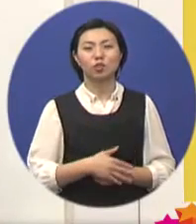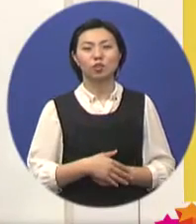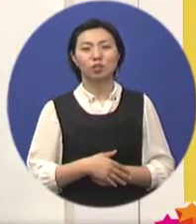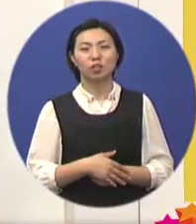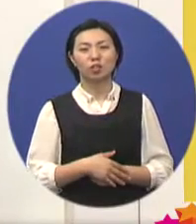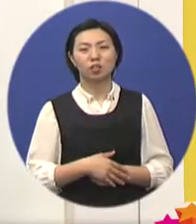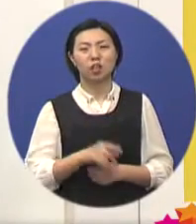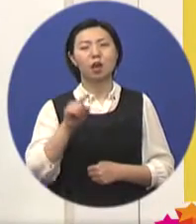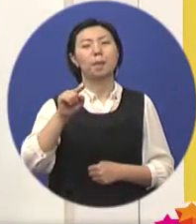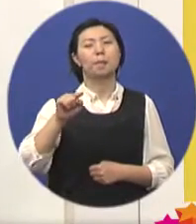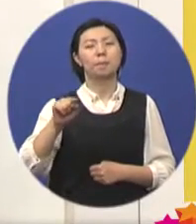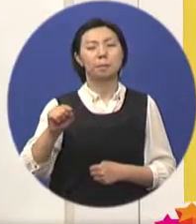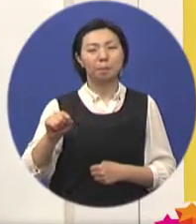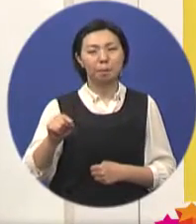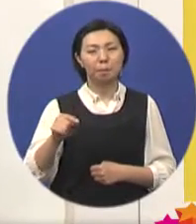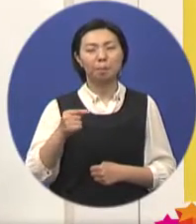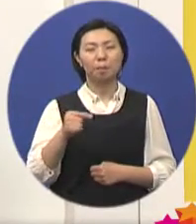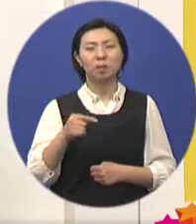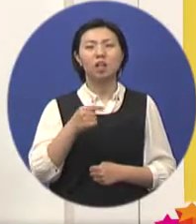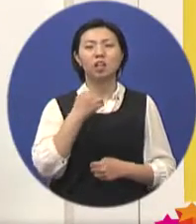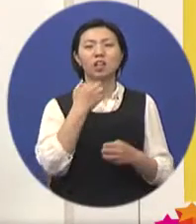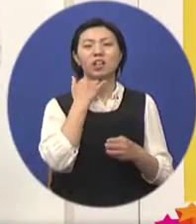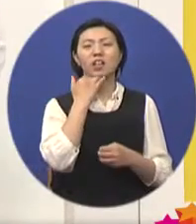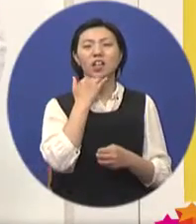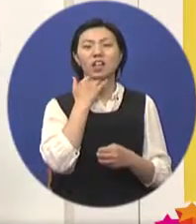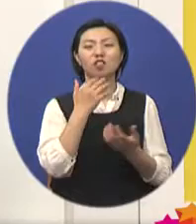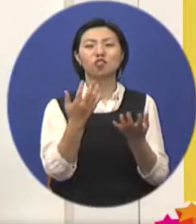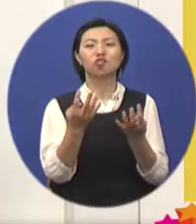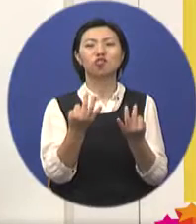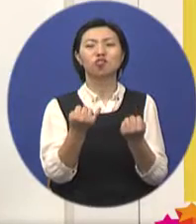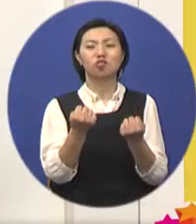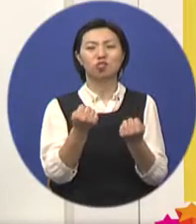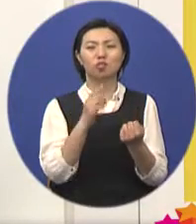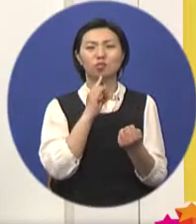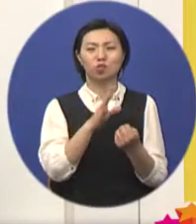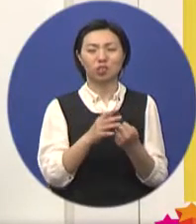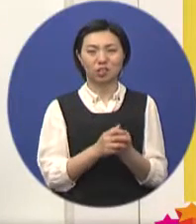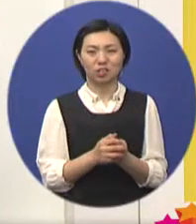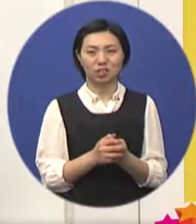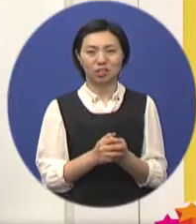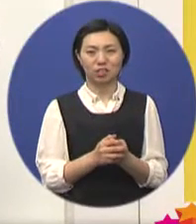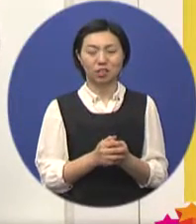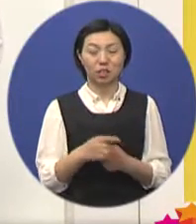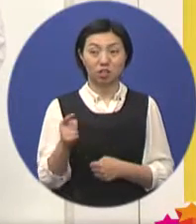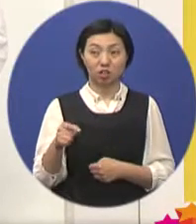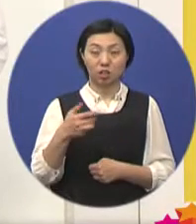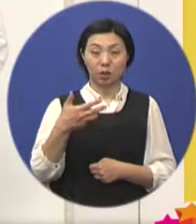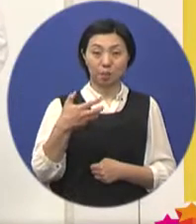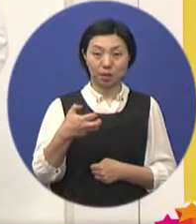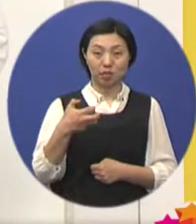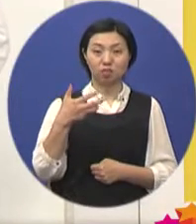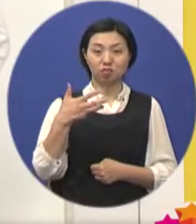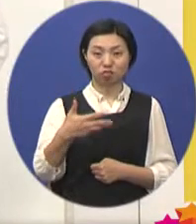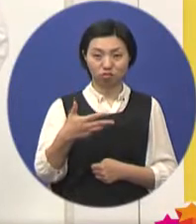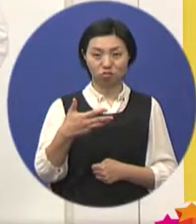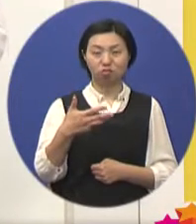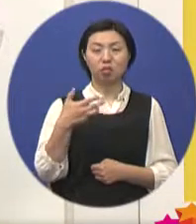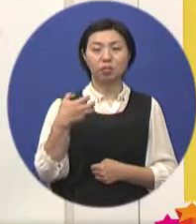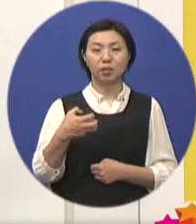한 100살은 잡숫고 많다 그러시지. 숫자에 불과합니다. 아니에요. 89세, 네.